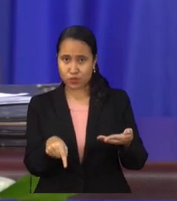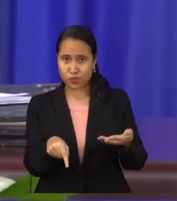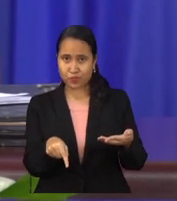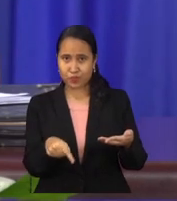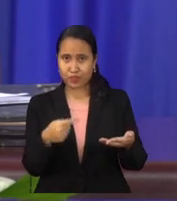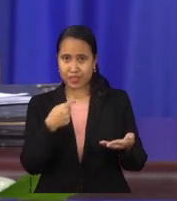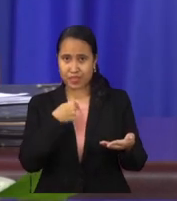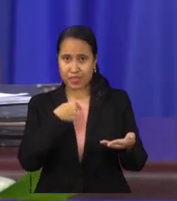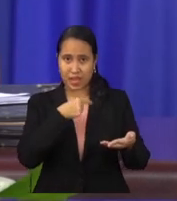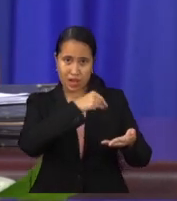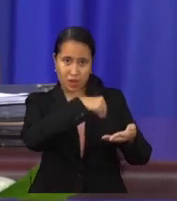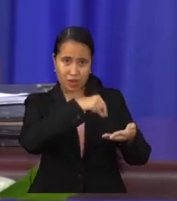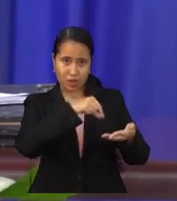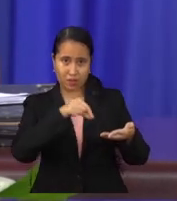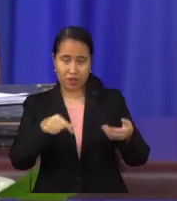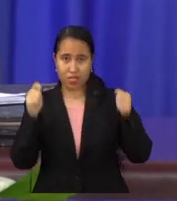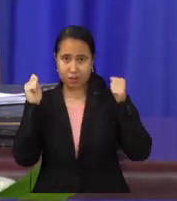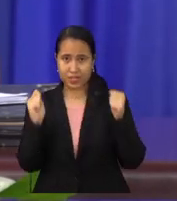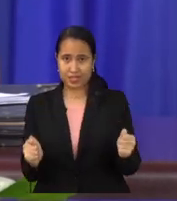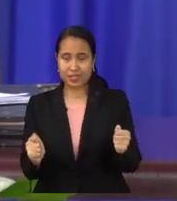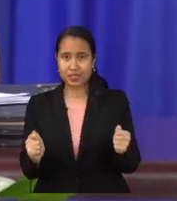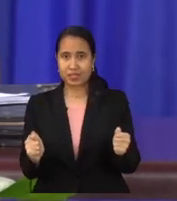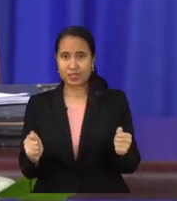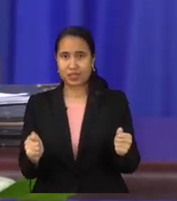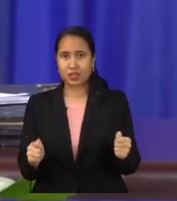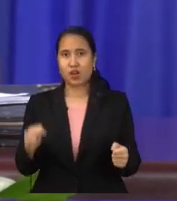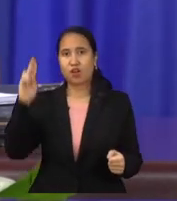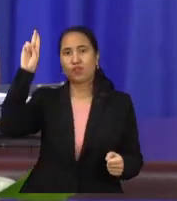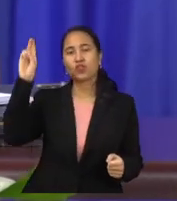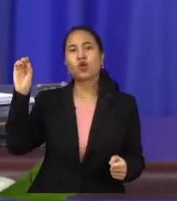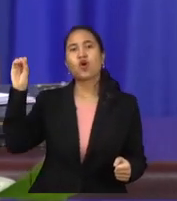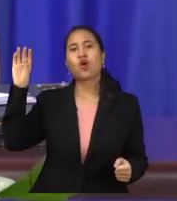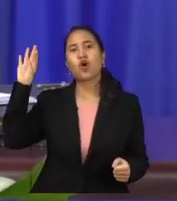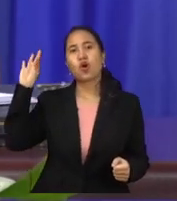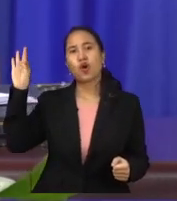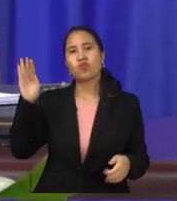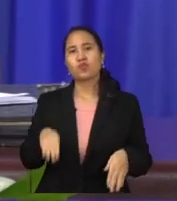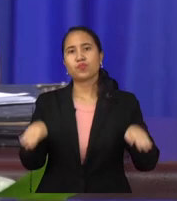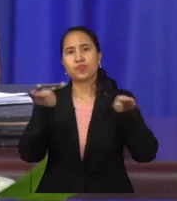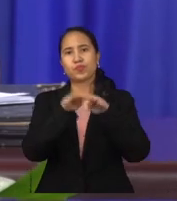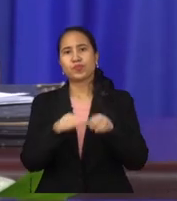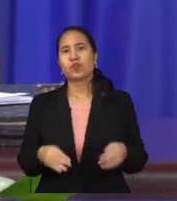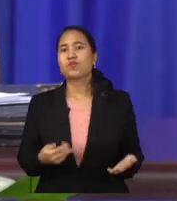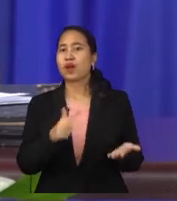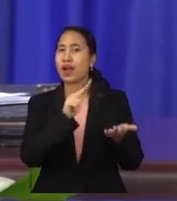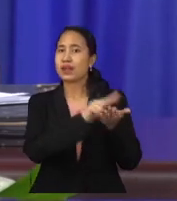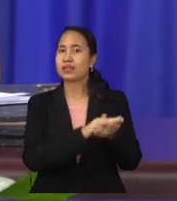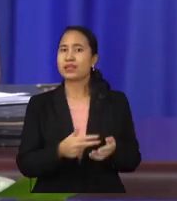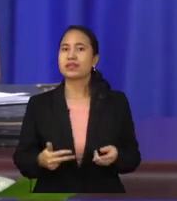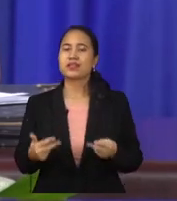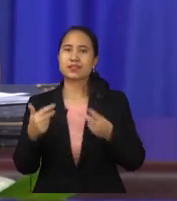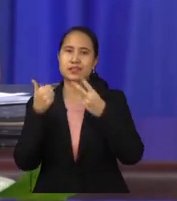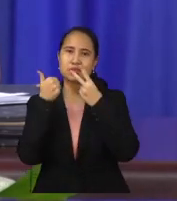tot de ondertekening van de beslissing van het Constitutioneel Hof conform artikel 26.